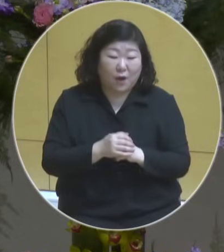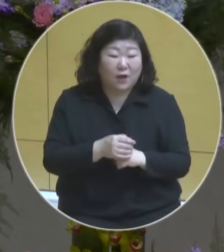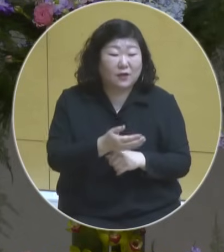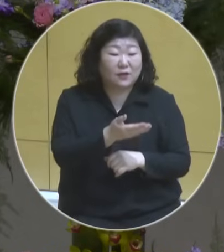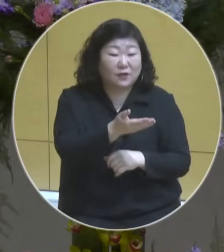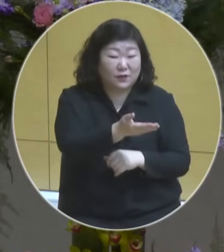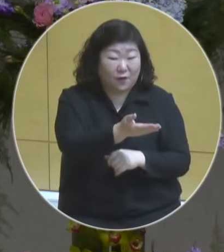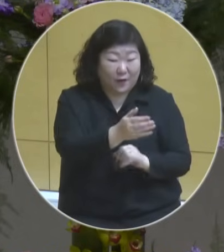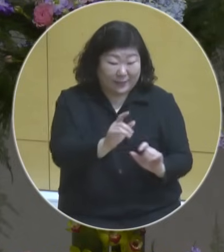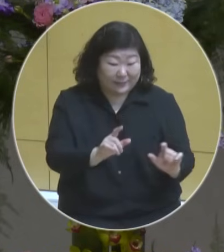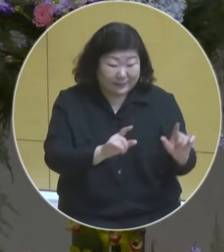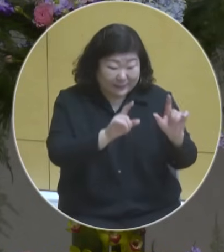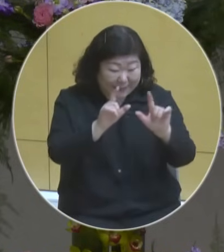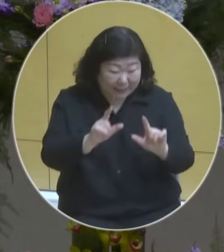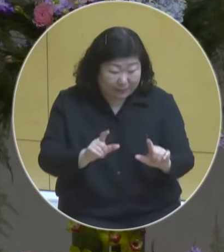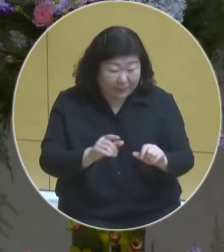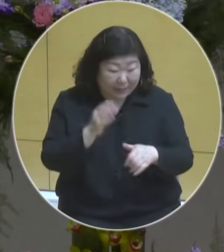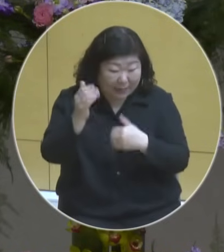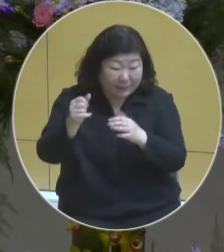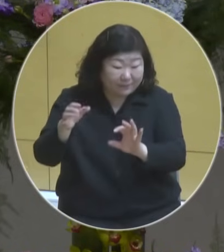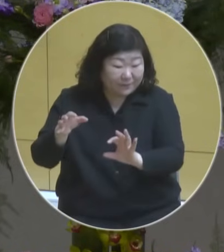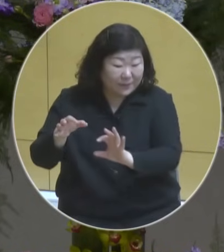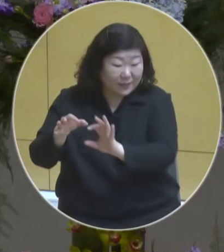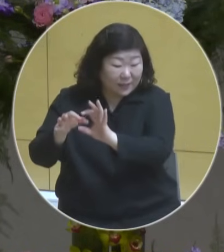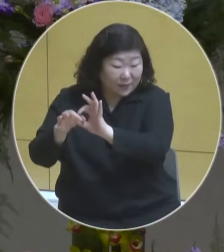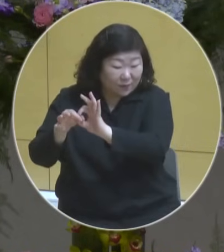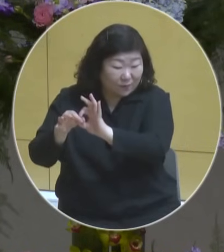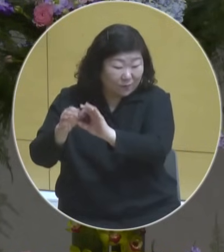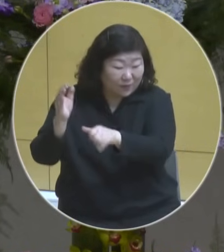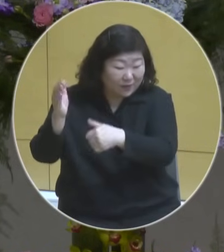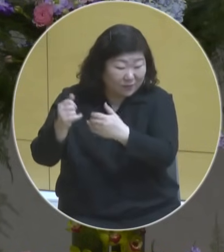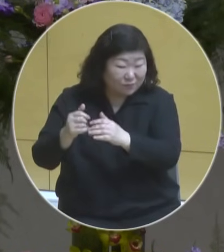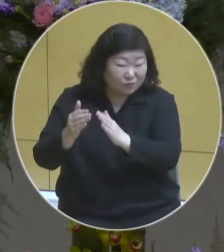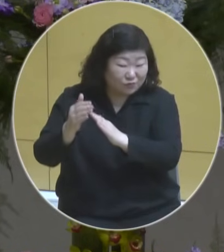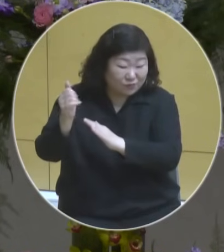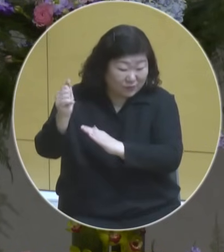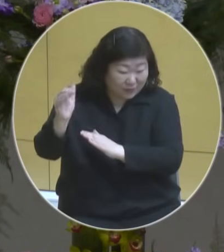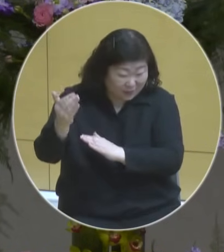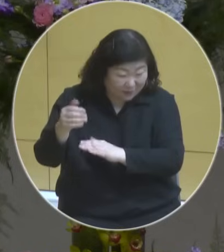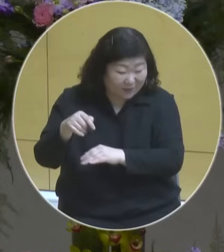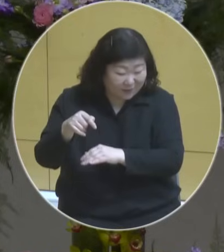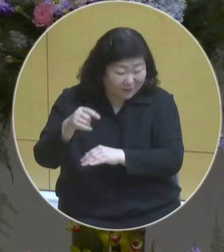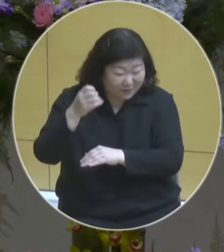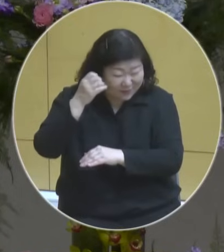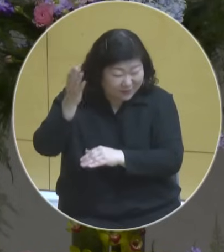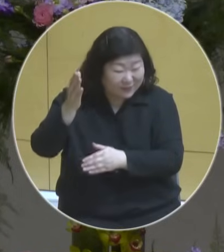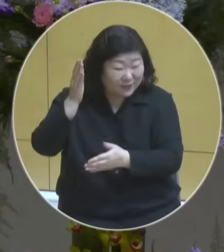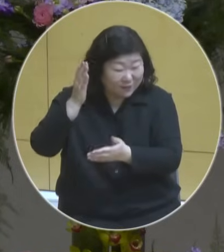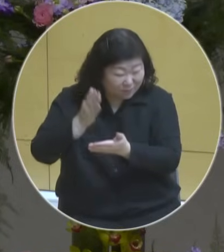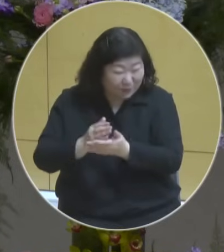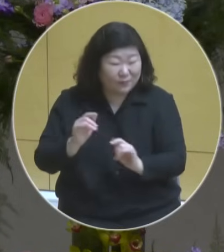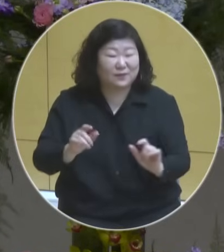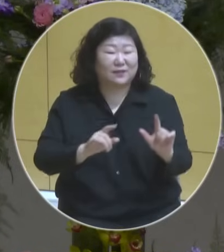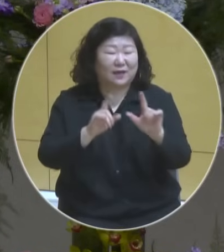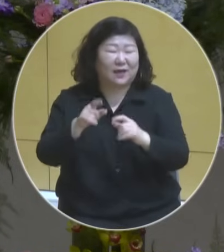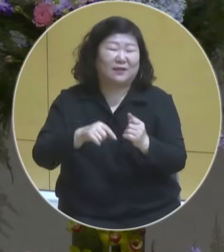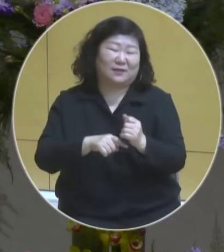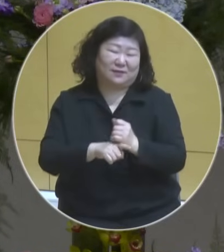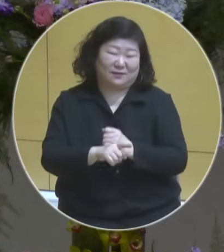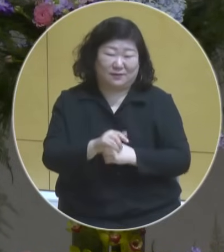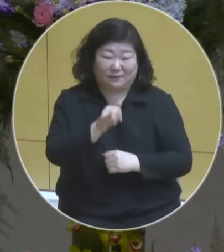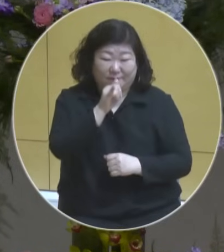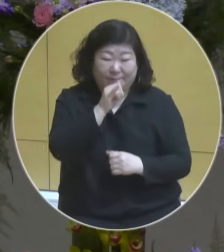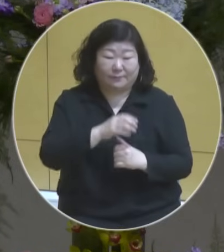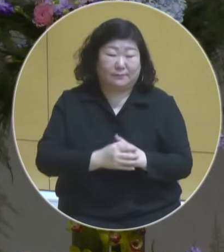있다 하나님이 주인이시다 그것을 잊어버리지 말고 살라는 하나님의 뜻과 섭리가이 가운데 있는 것입니다